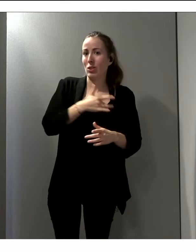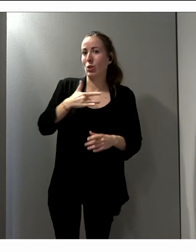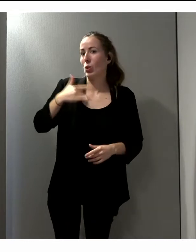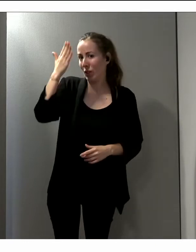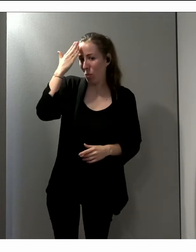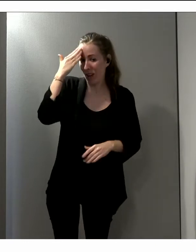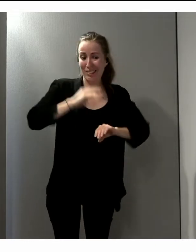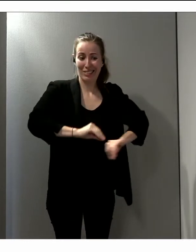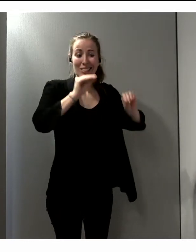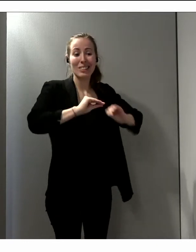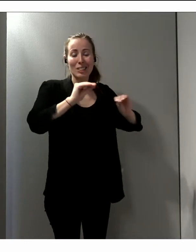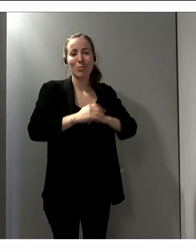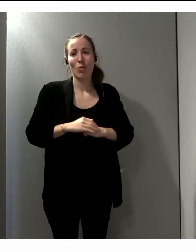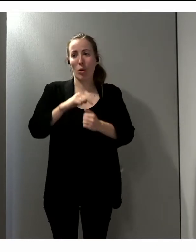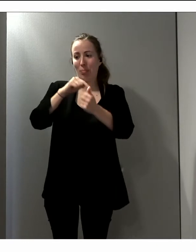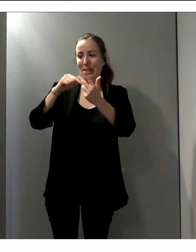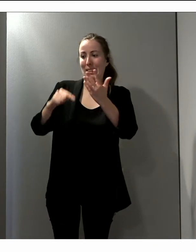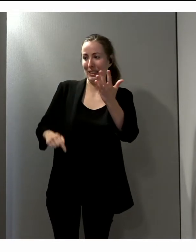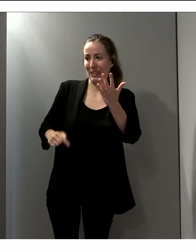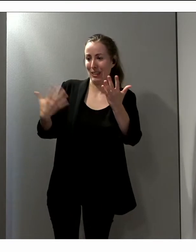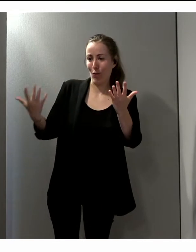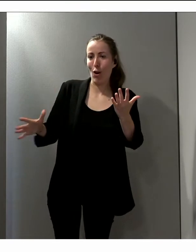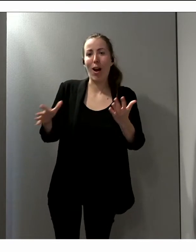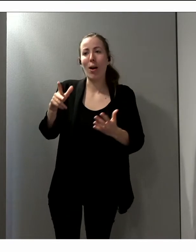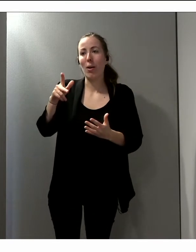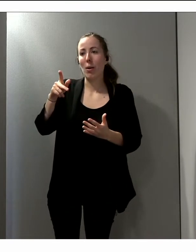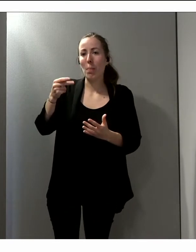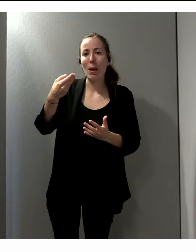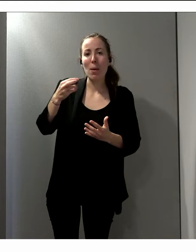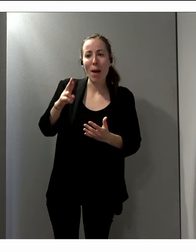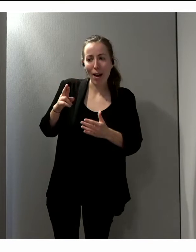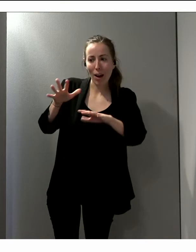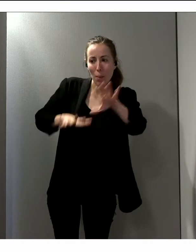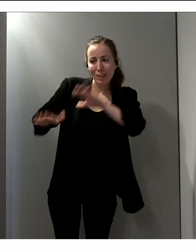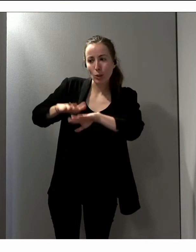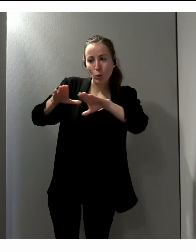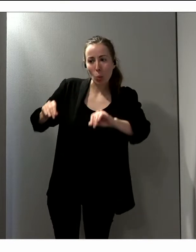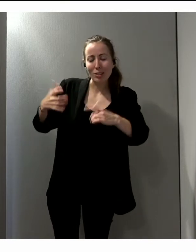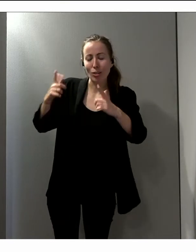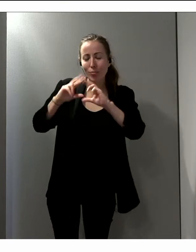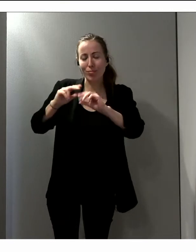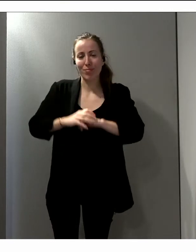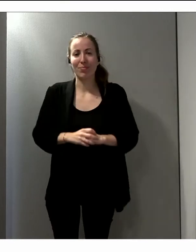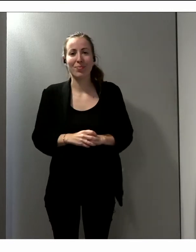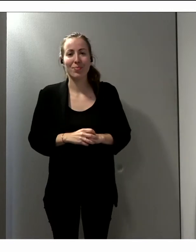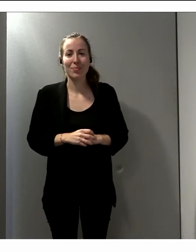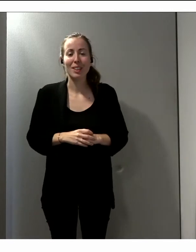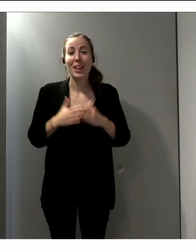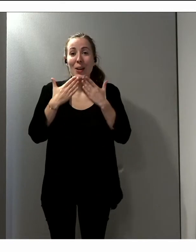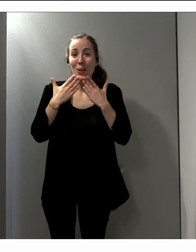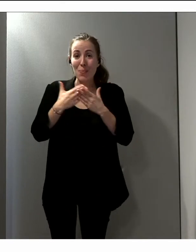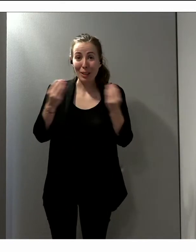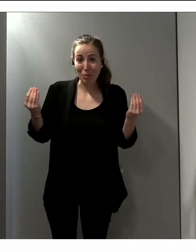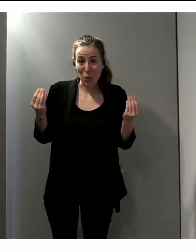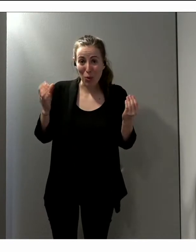pour l'essentiel, puisque je vous ai parlé des aménagements PMR. Excusez-moi. Merci beaucoup. Et c'est vrai qu'on pourrait rester très longtemps, mais